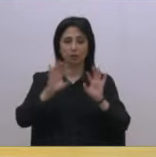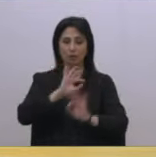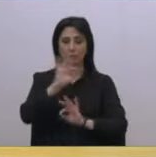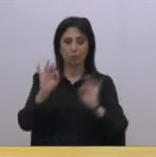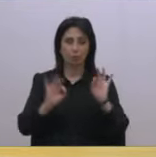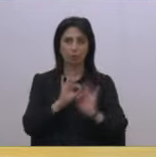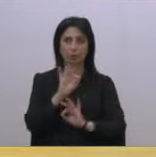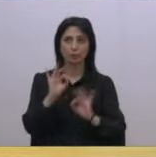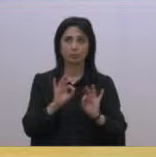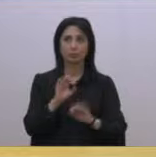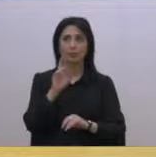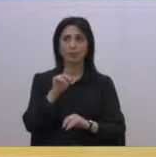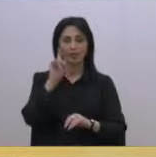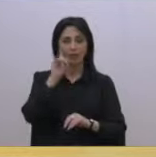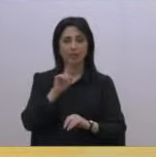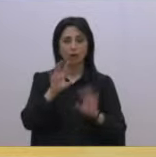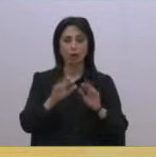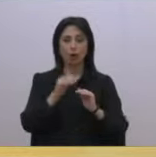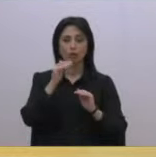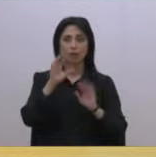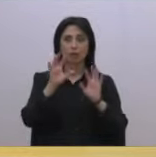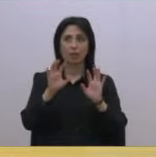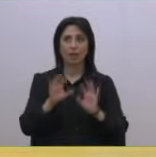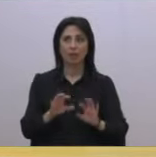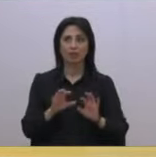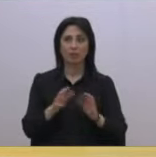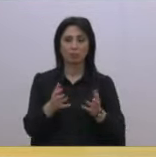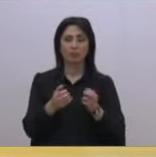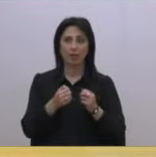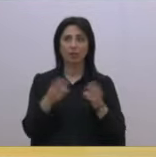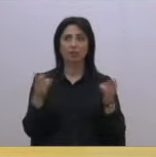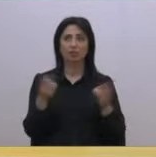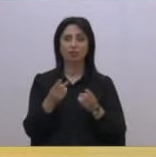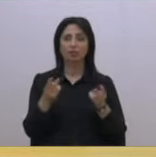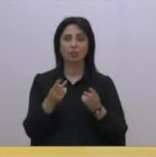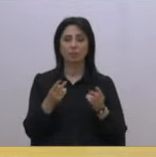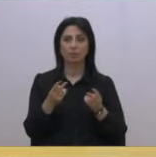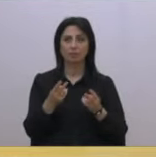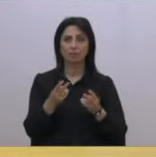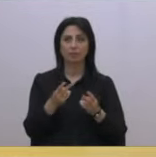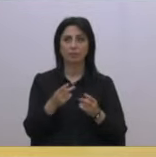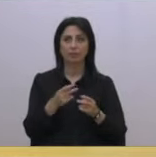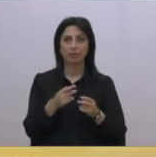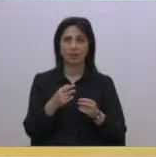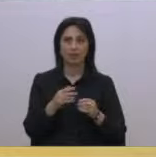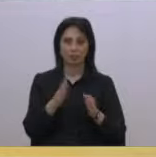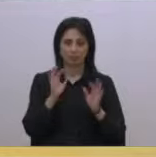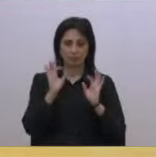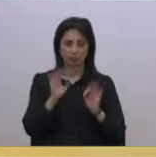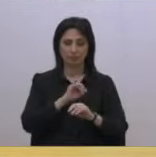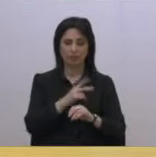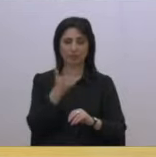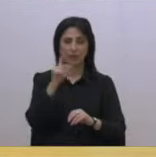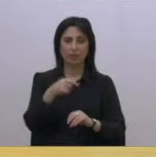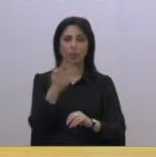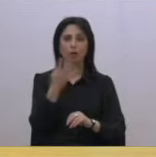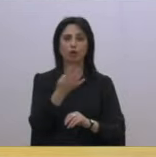პროექტი და იცით, რომ კონსტიტუციური კანონის მიღება სჭირდება იმისთვის, რომ კესია ჩევდეს დაში